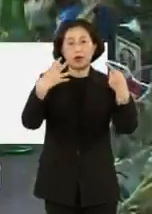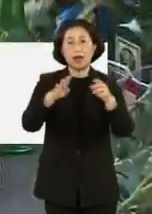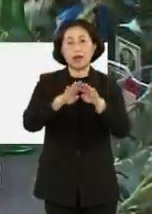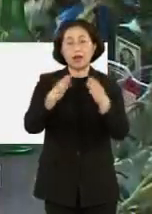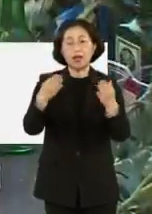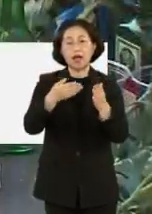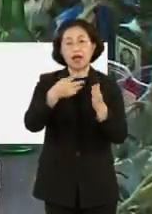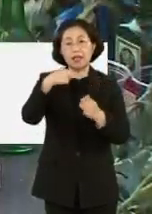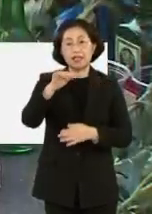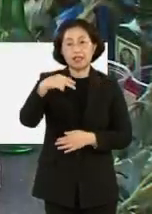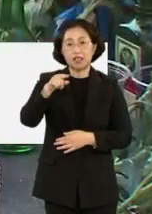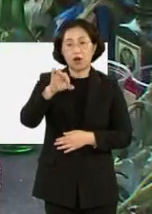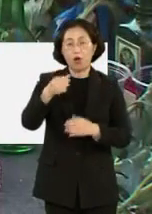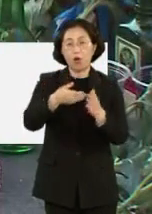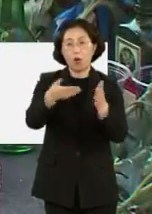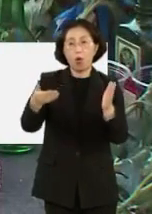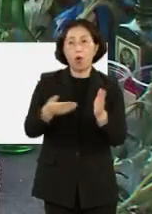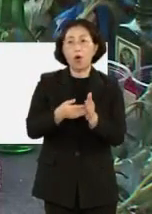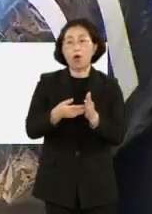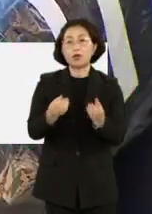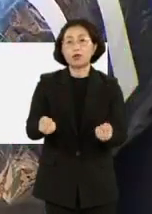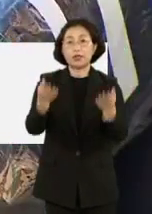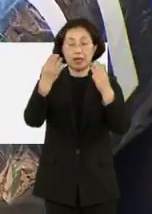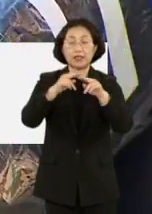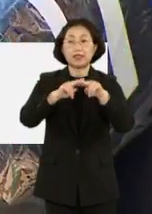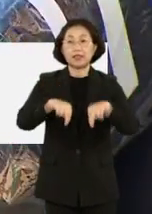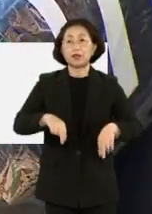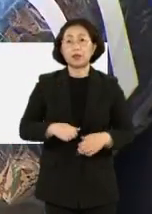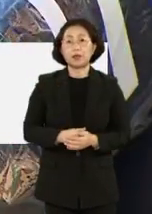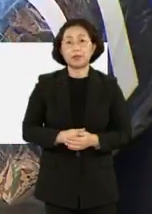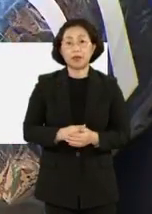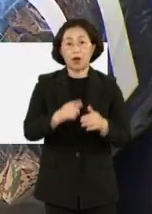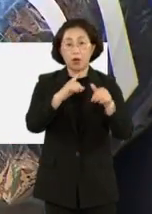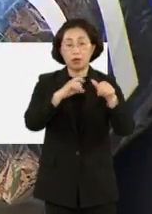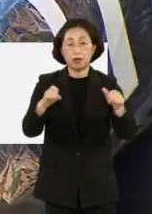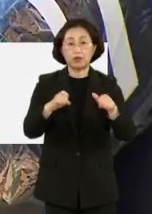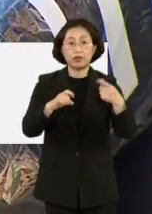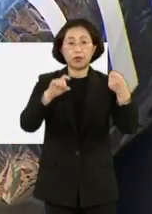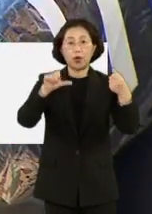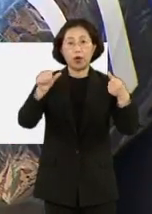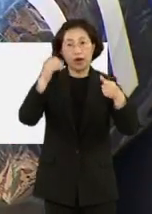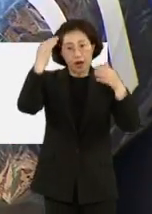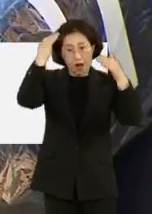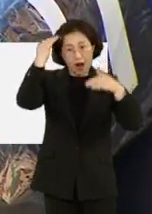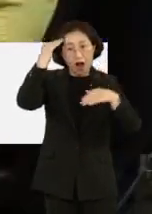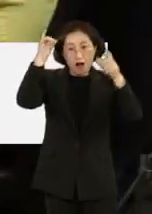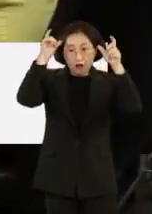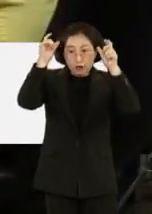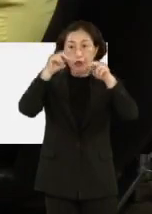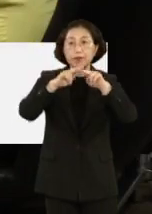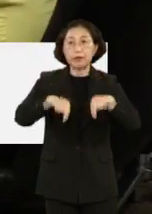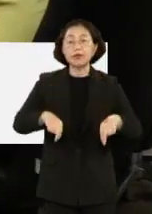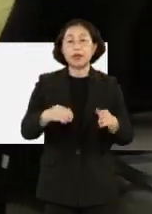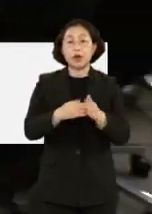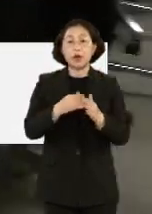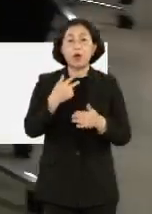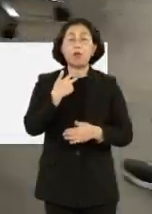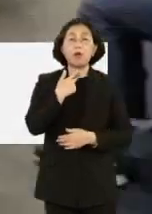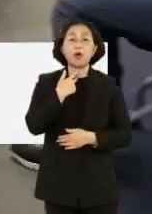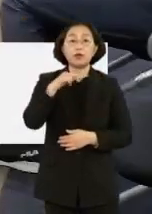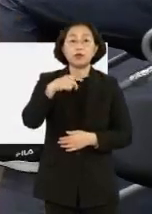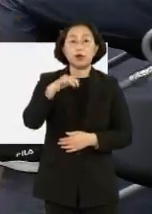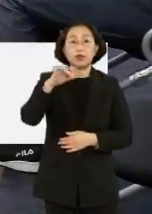신정호 아트밸리 재즈페스타를 취소하기로 했습니다. 홍성군은 5일 한우 바비큐 페스티벌을 취소했고 보령시도